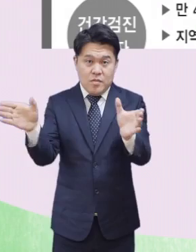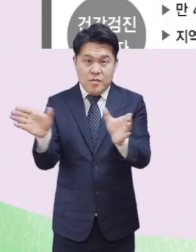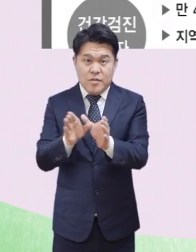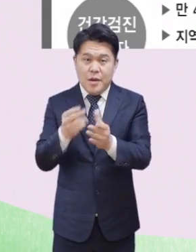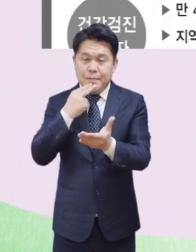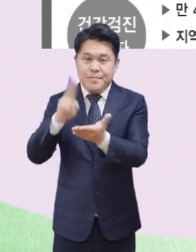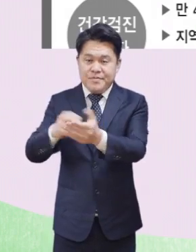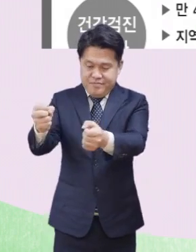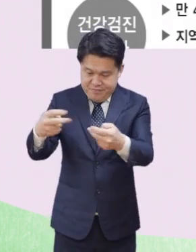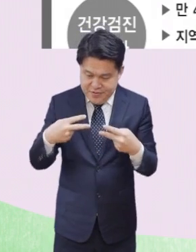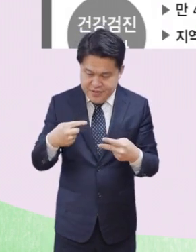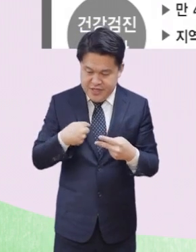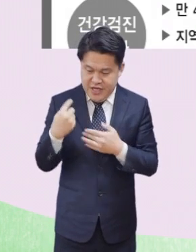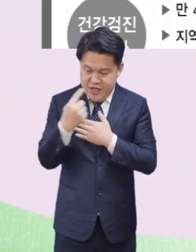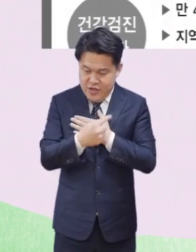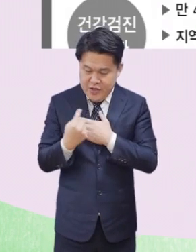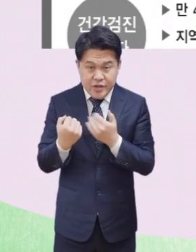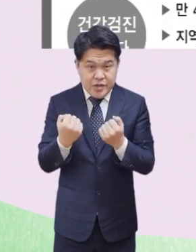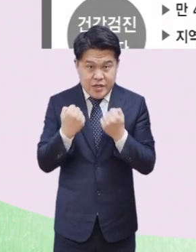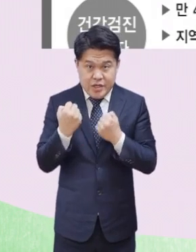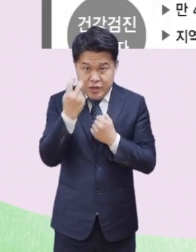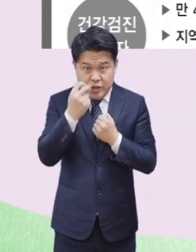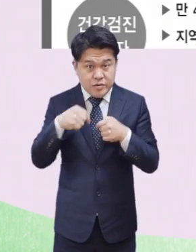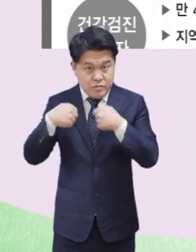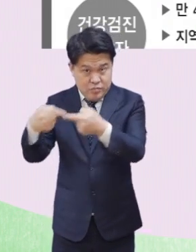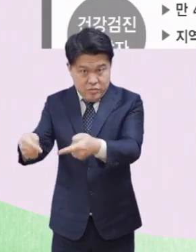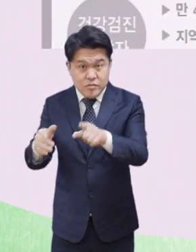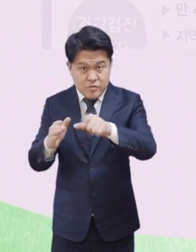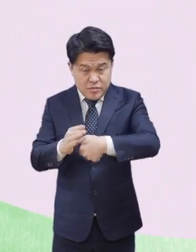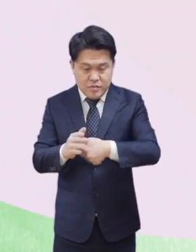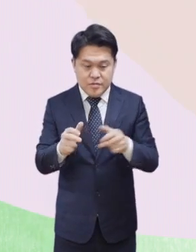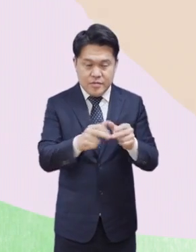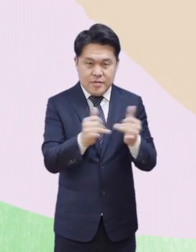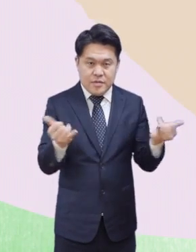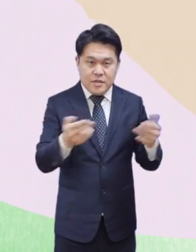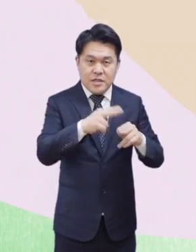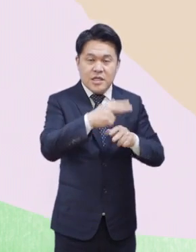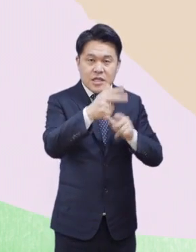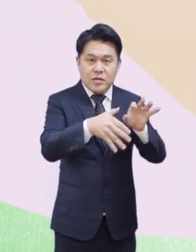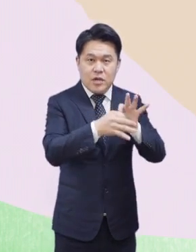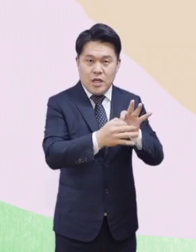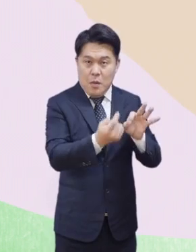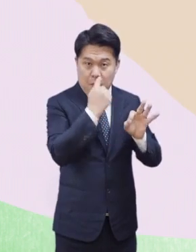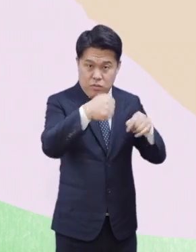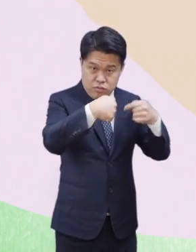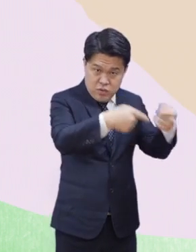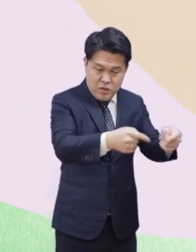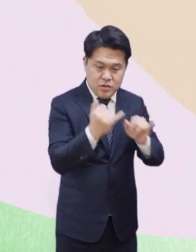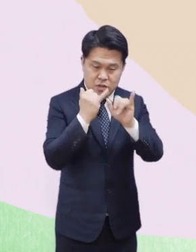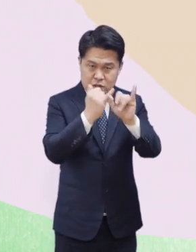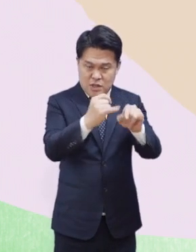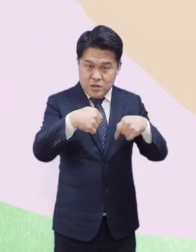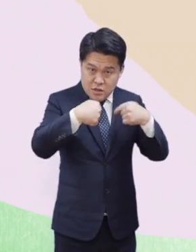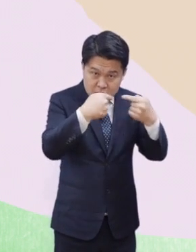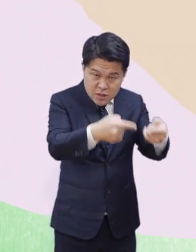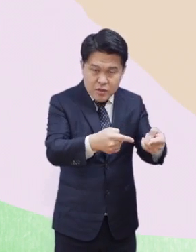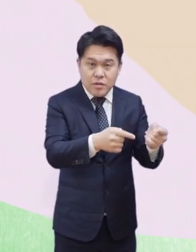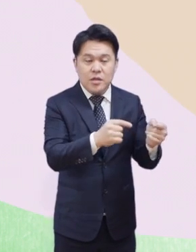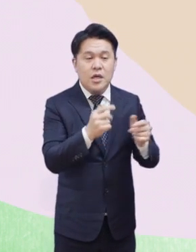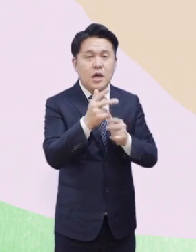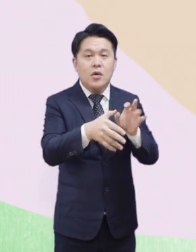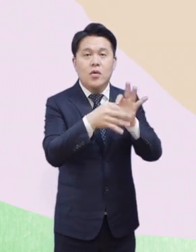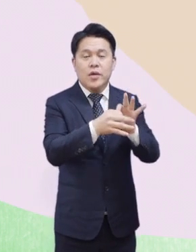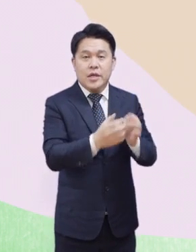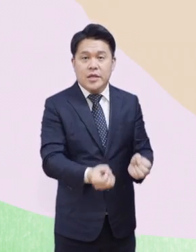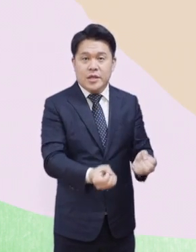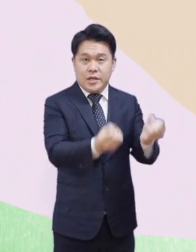국민건강보험공단에서 안내가 와서 건강검진을 받는 경우, 장애인 일자리 사업 교육, 시상식 등